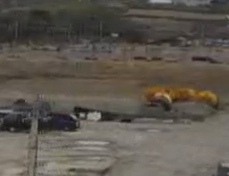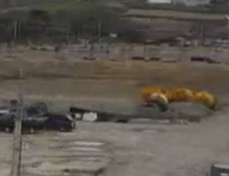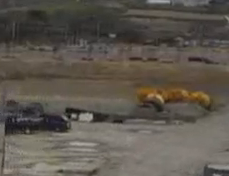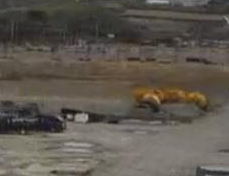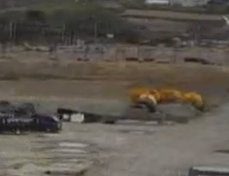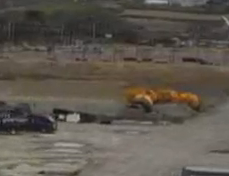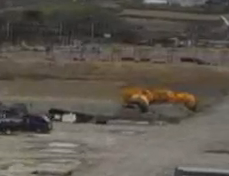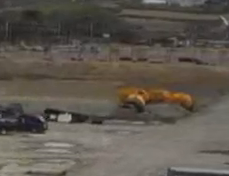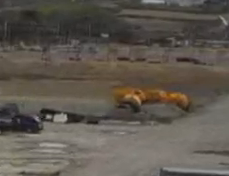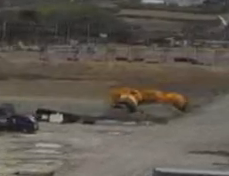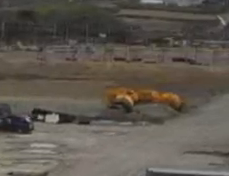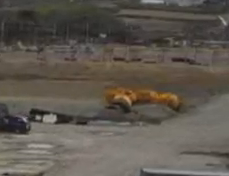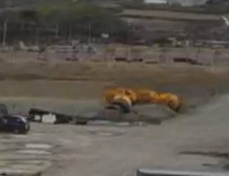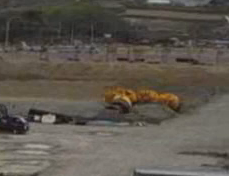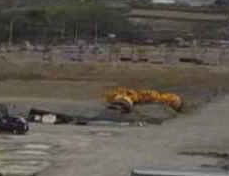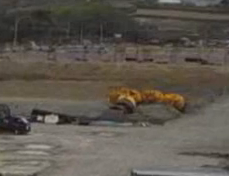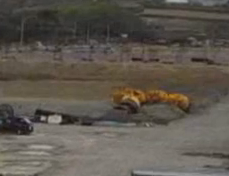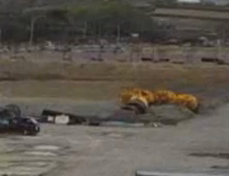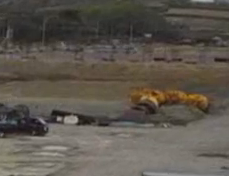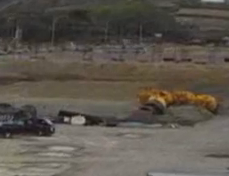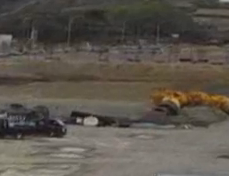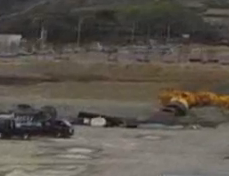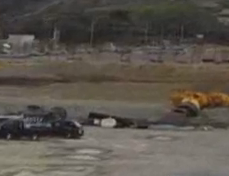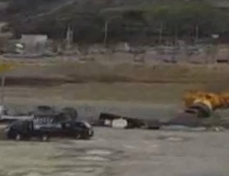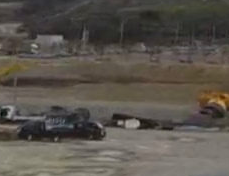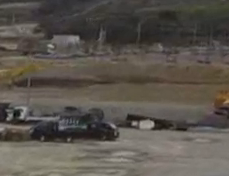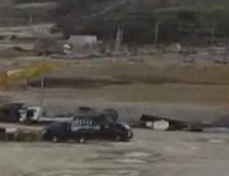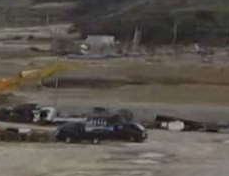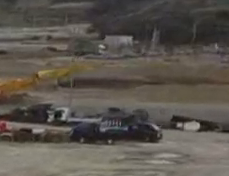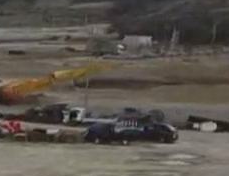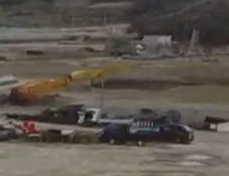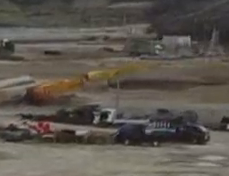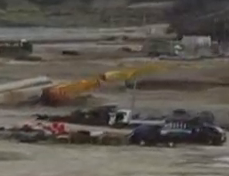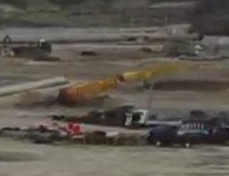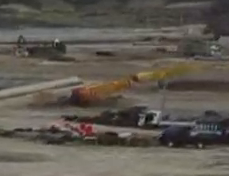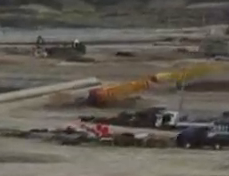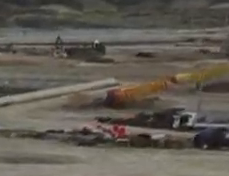앞두고 논란은 더욱 확산할 조짐을 보이고 있습니다. MBC 뉴스 김진선입니다.